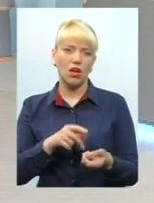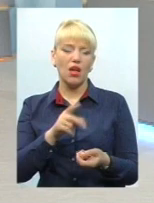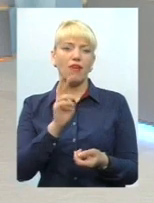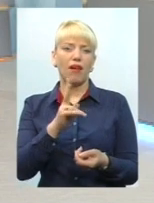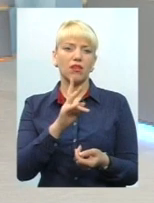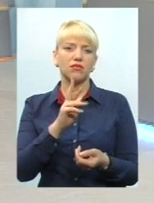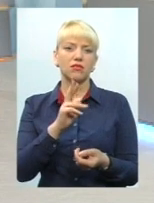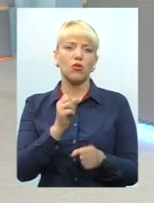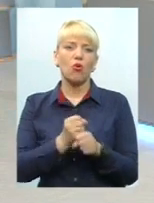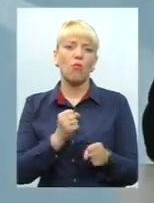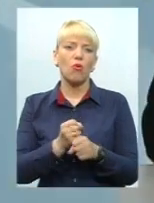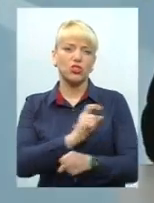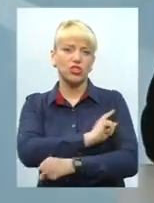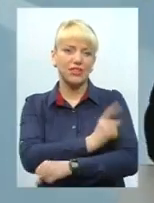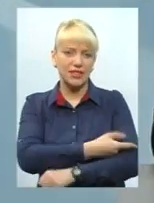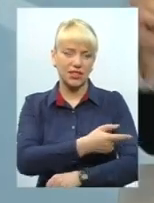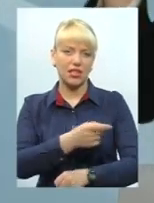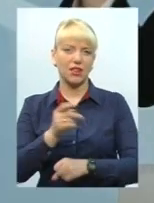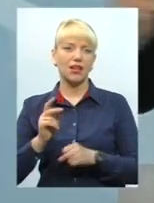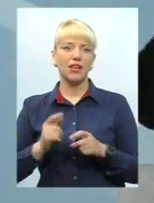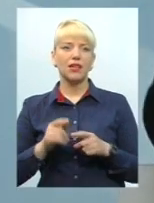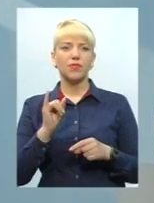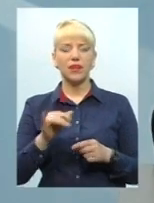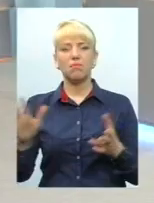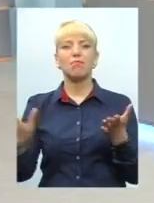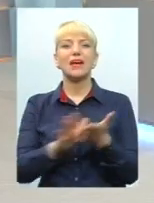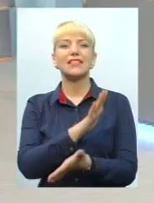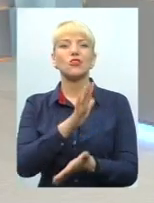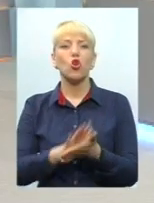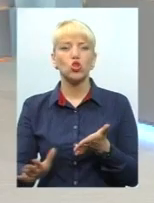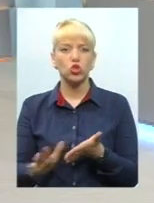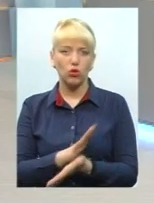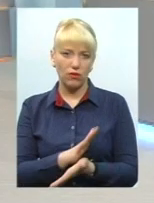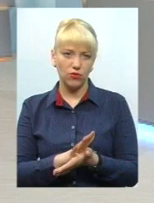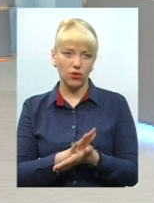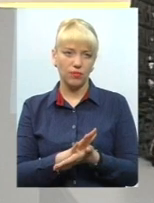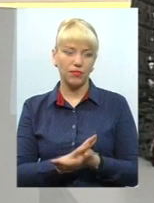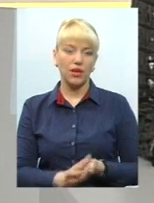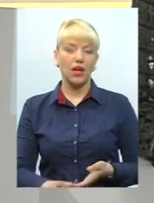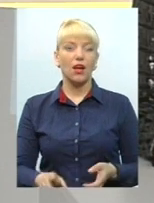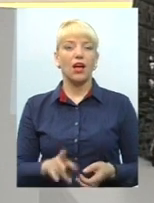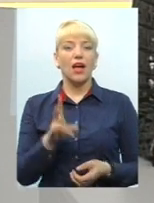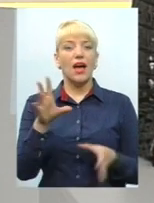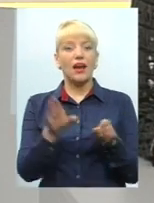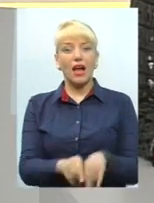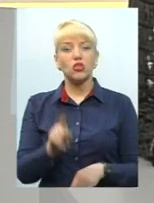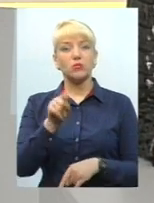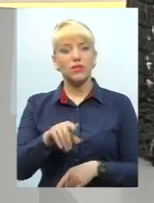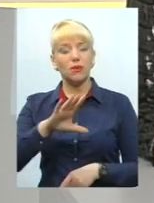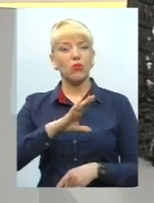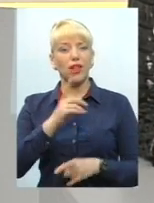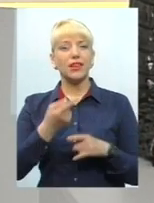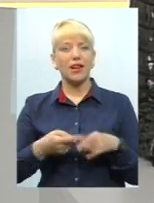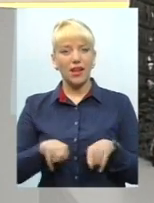і частіше всього дуже задешево, але й часто і безкоштовно взагалі. Разом з тим була і та